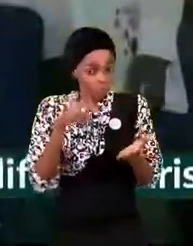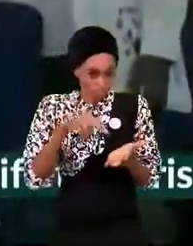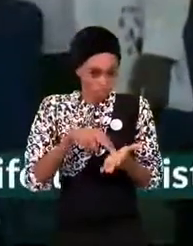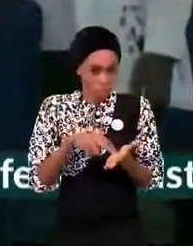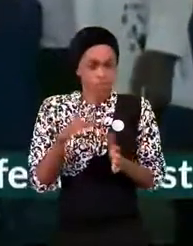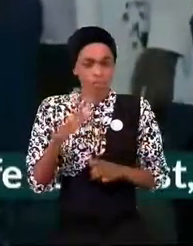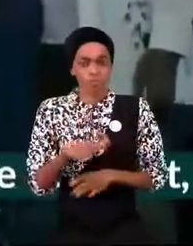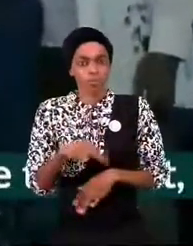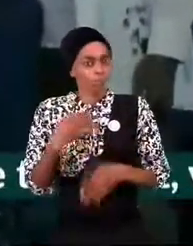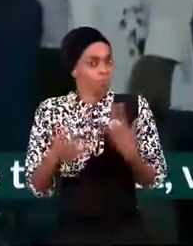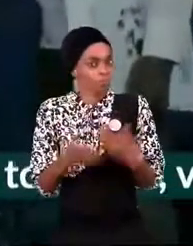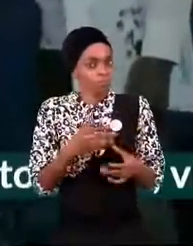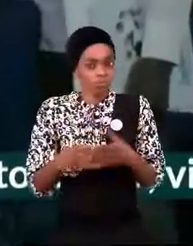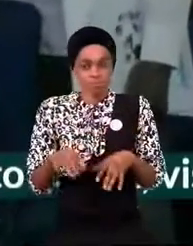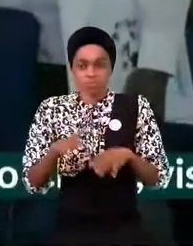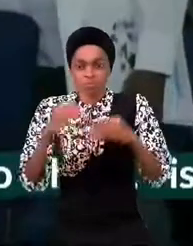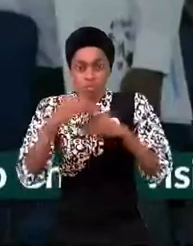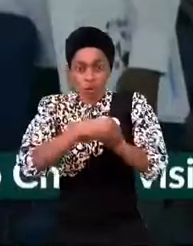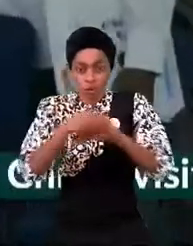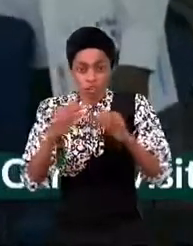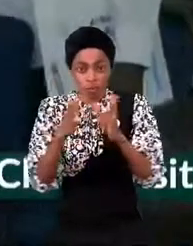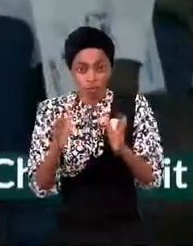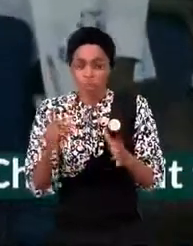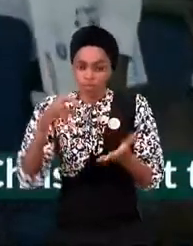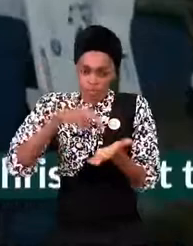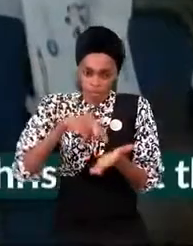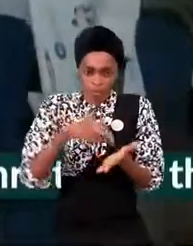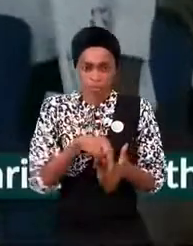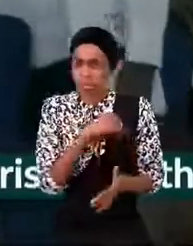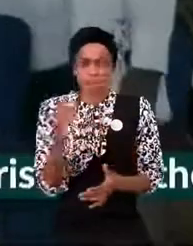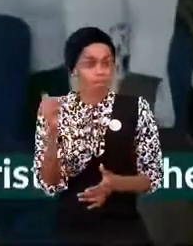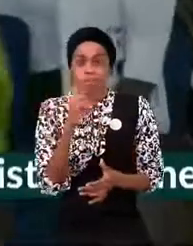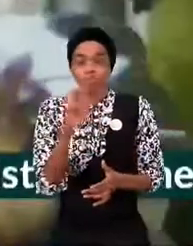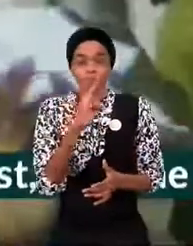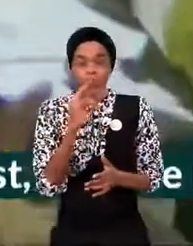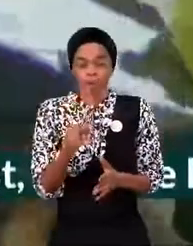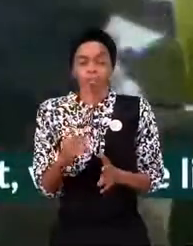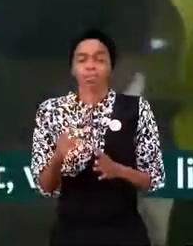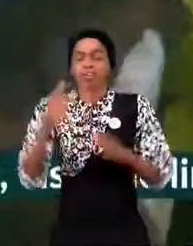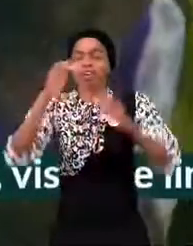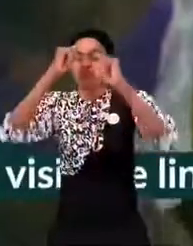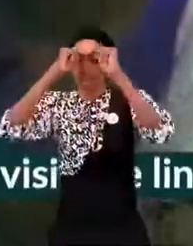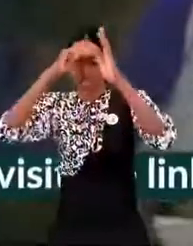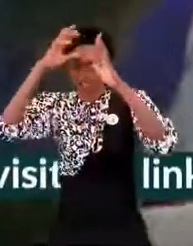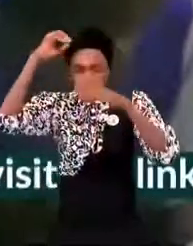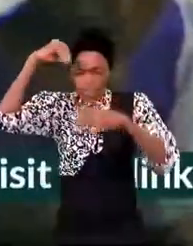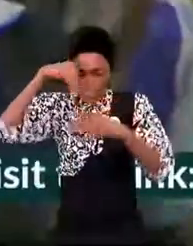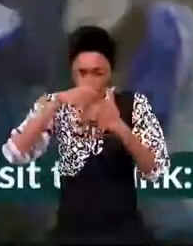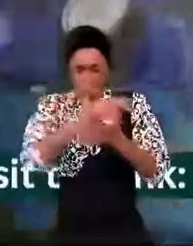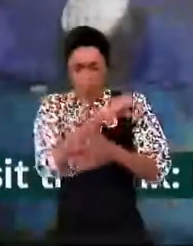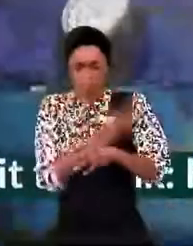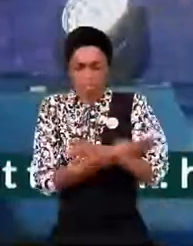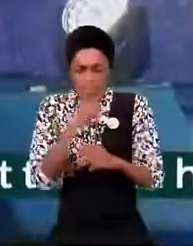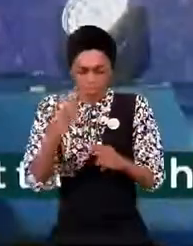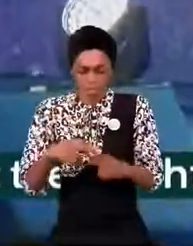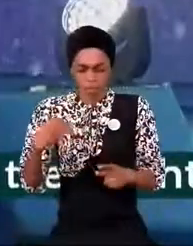la gloire. Paix au nom puissant de Jésus. Nous te remercions pour